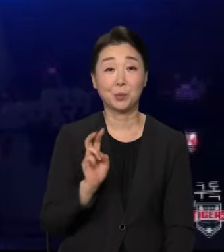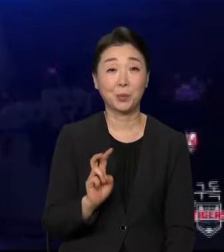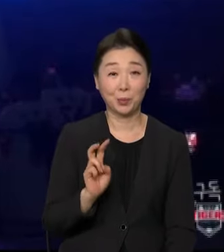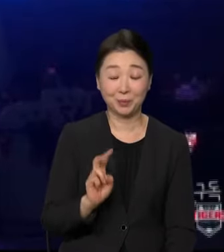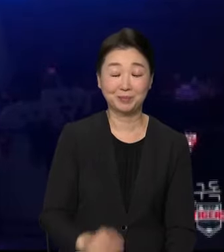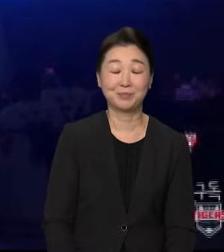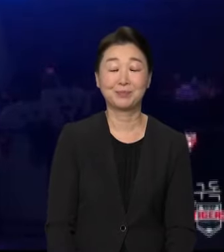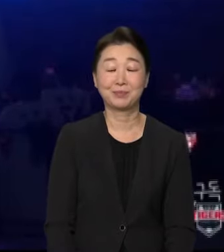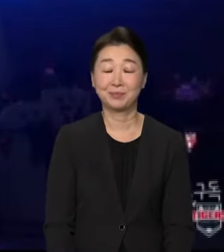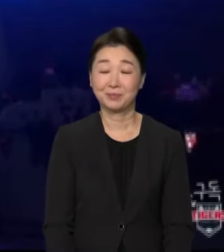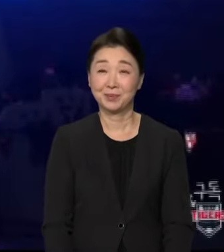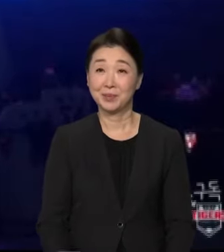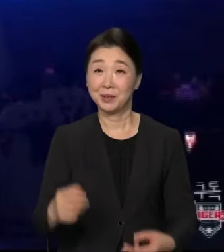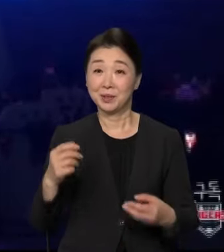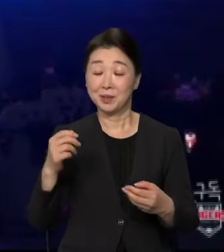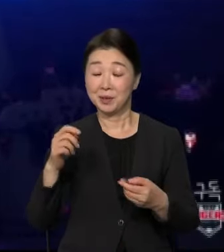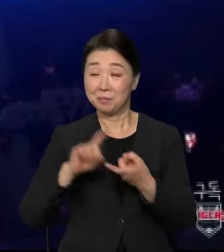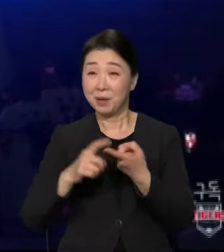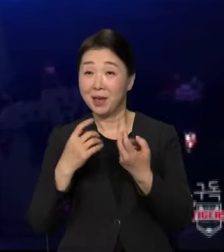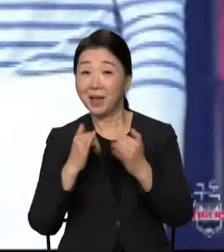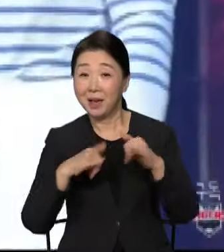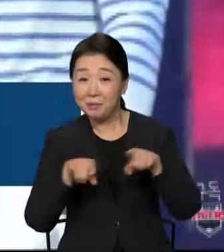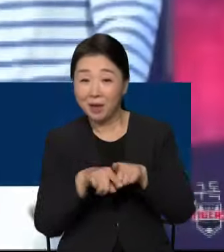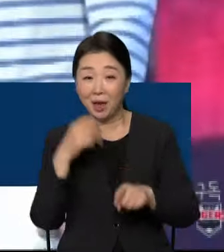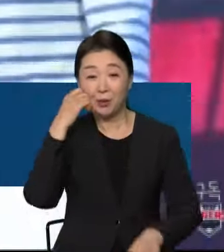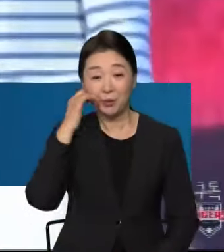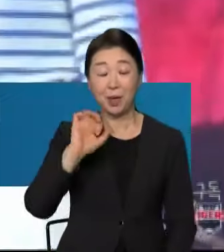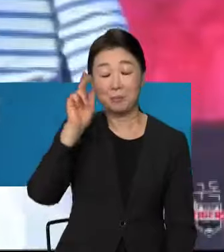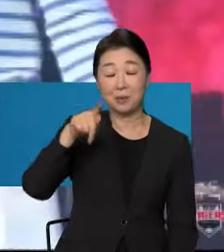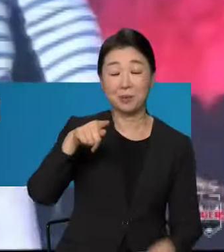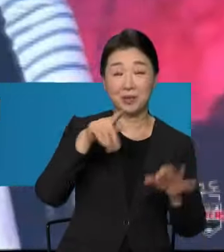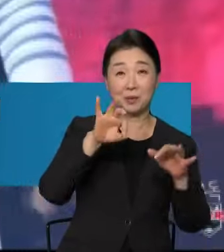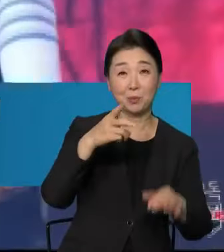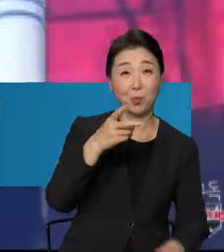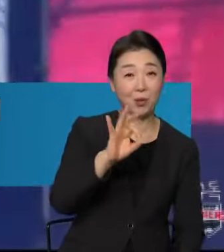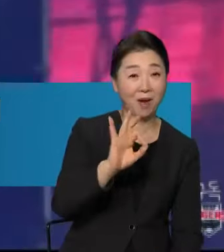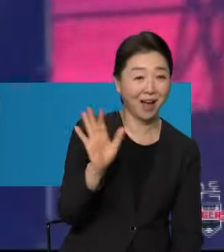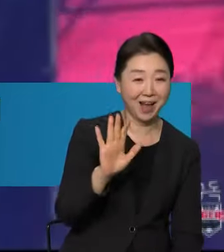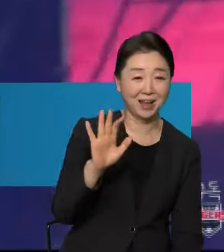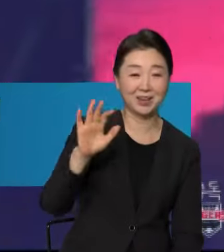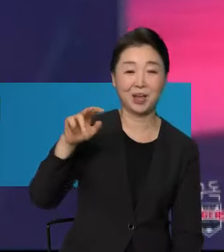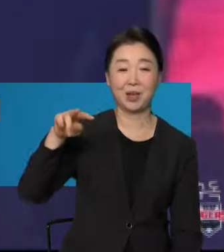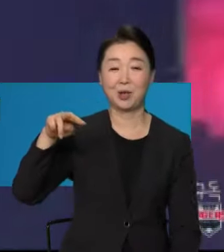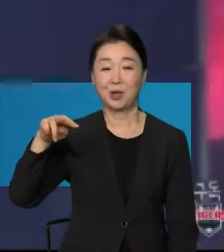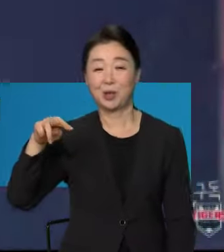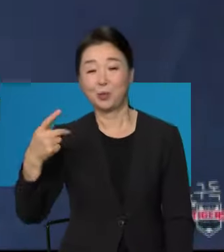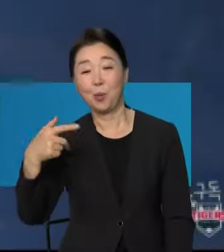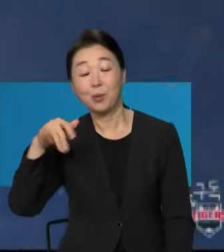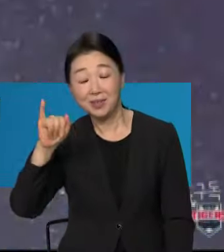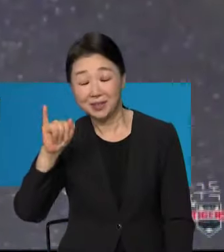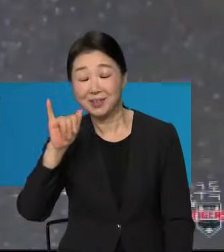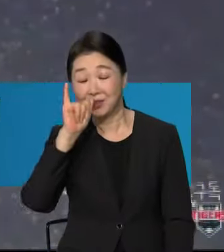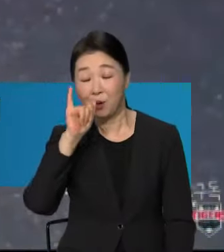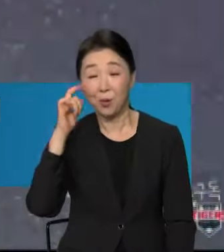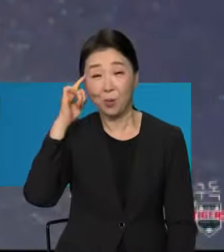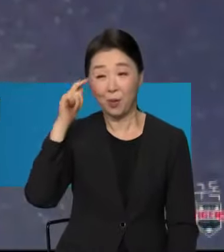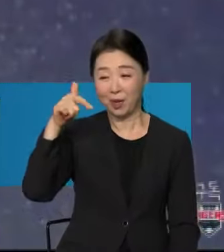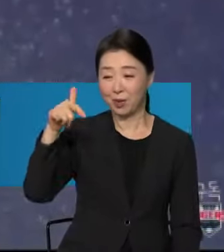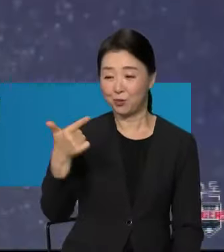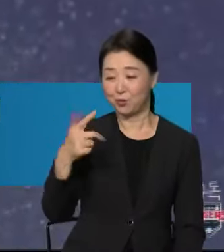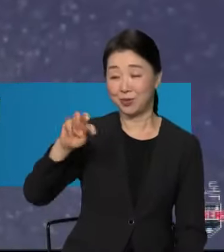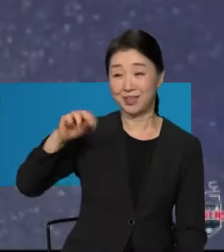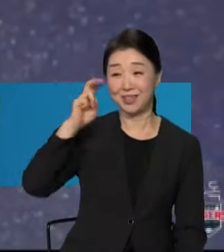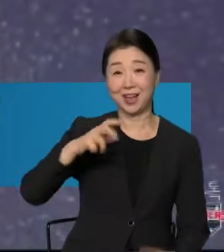팬들과 함께한 이날 무대 위엔 MVP 김도영이 아닌 도니가 등장했습니다. 뉴진스의 한이로 분장한